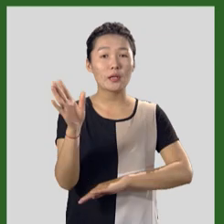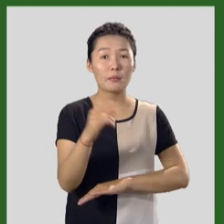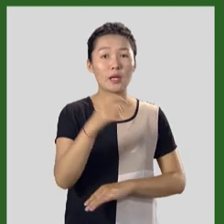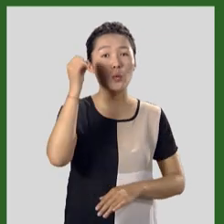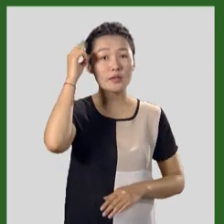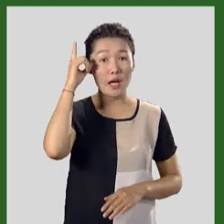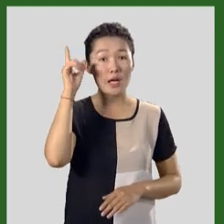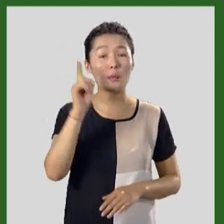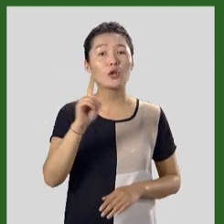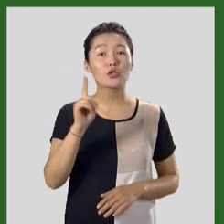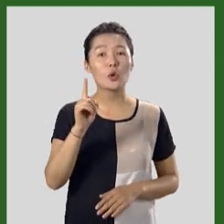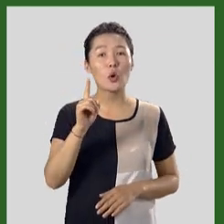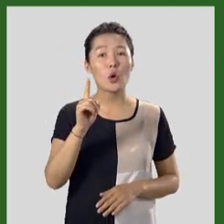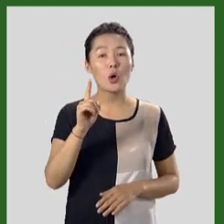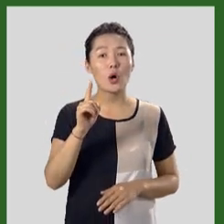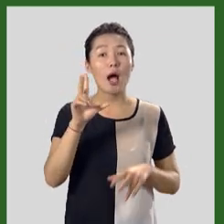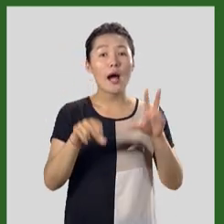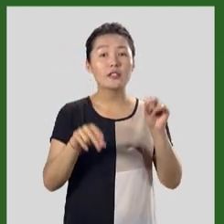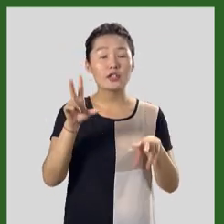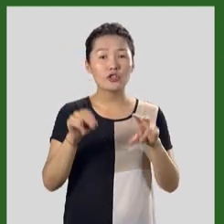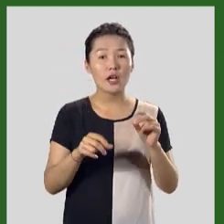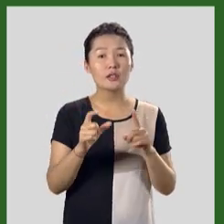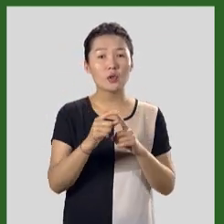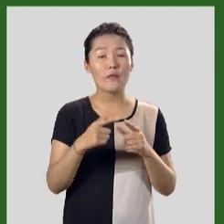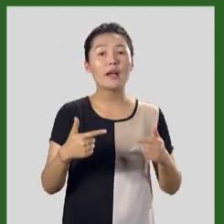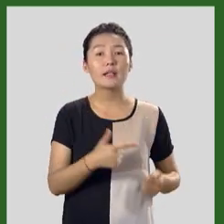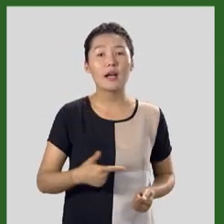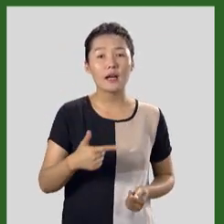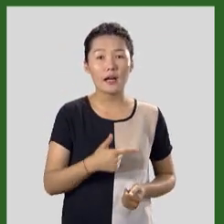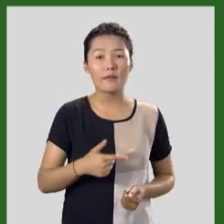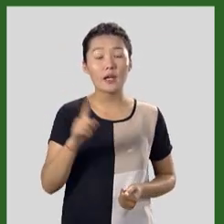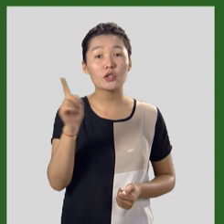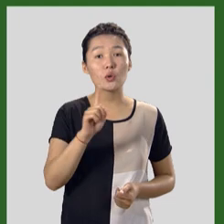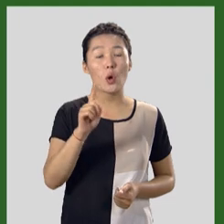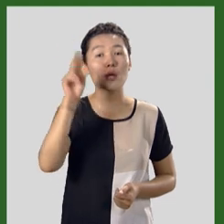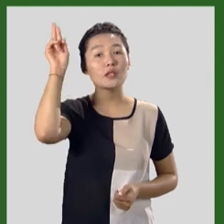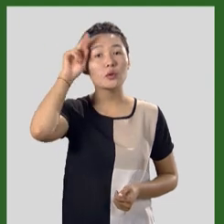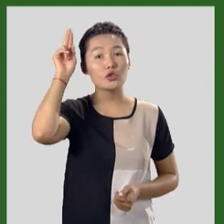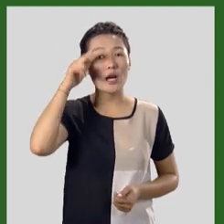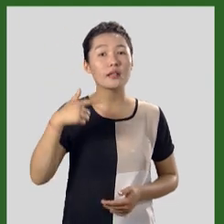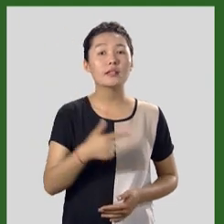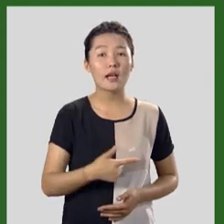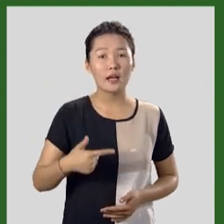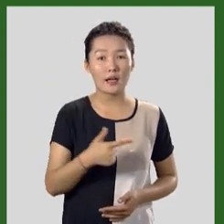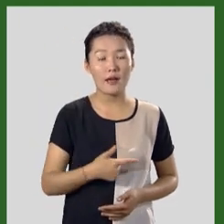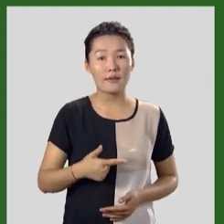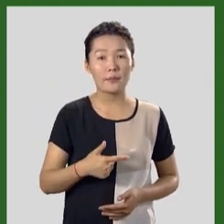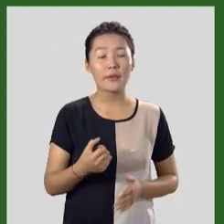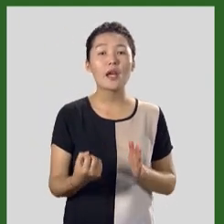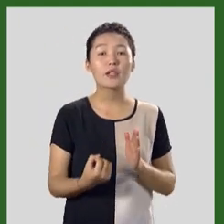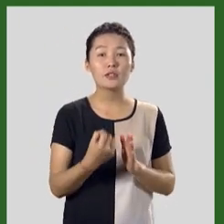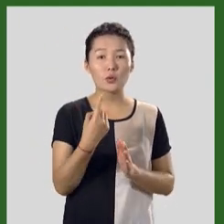узнаем, что означает слово «география», что изучает география,